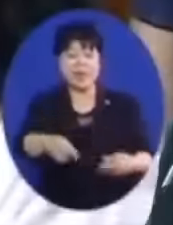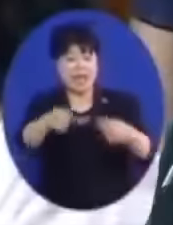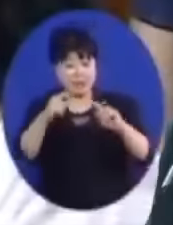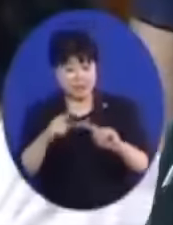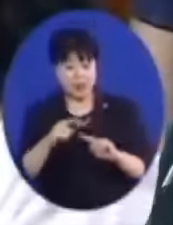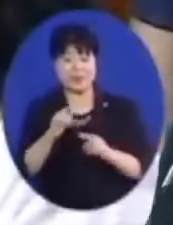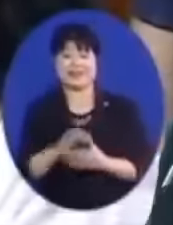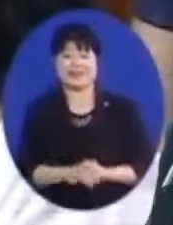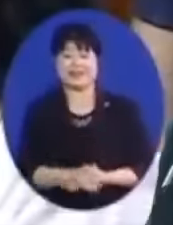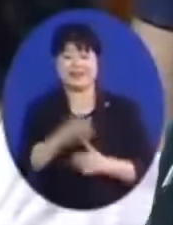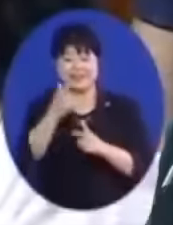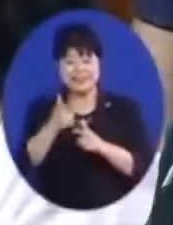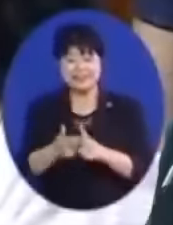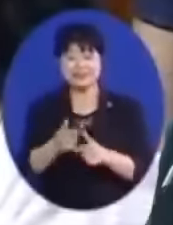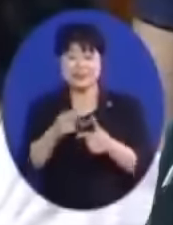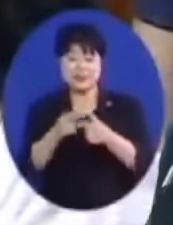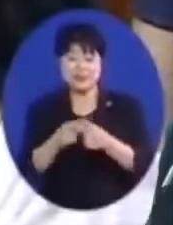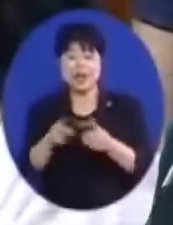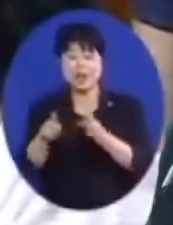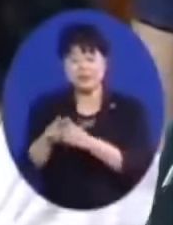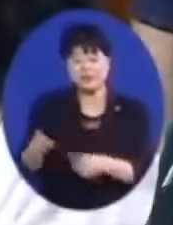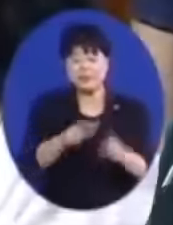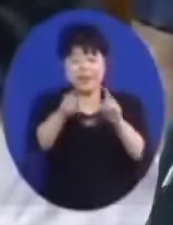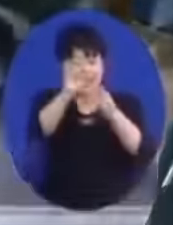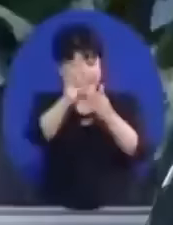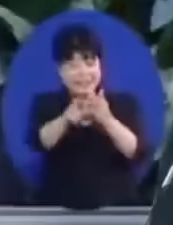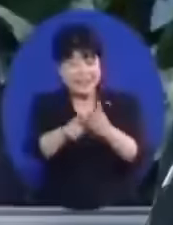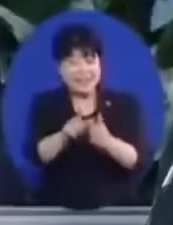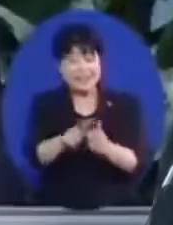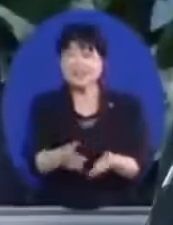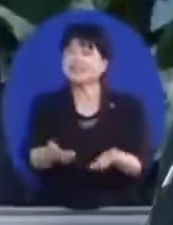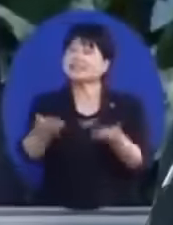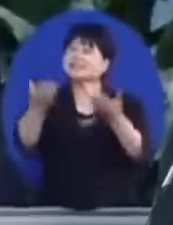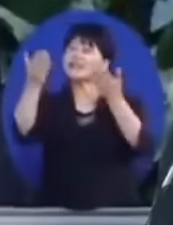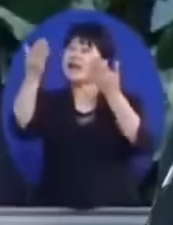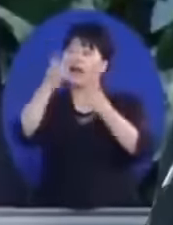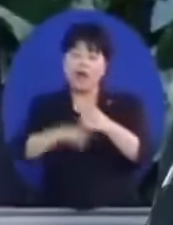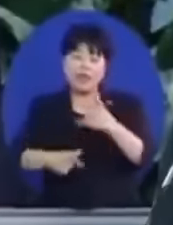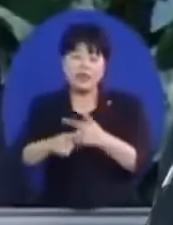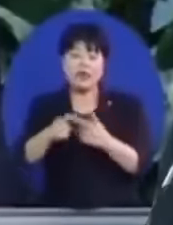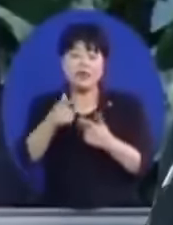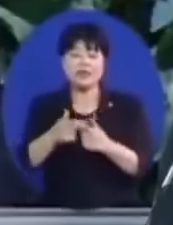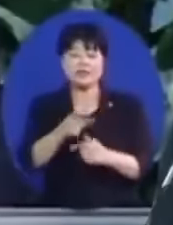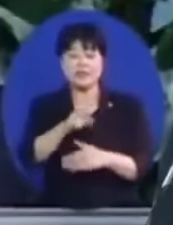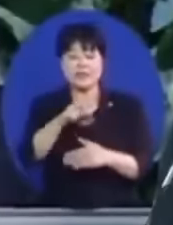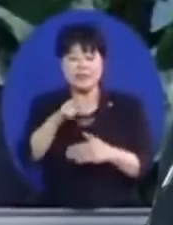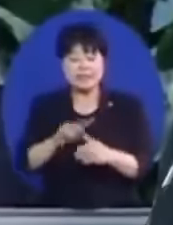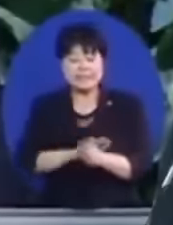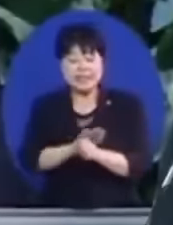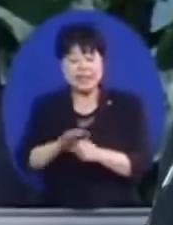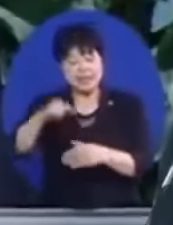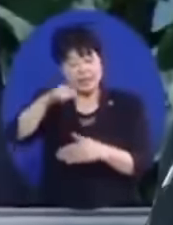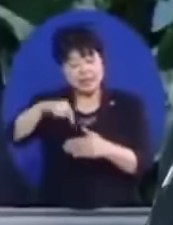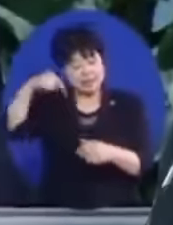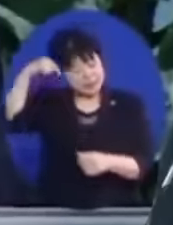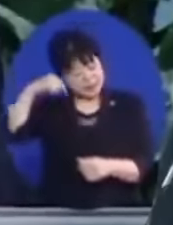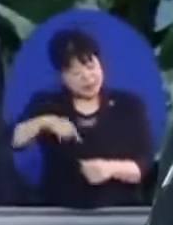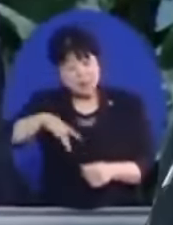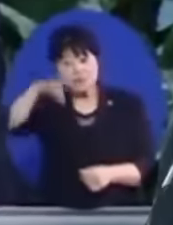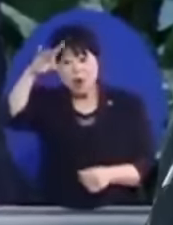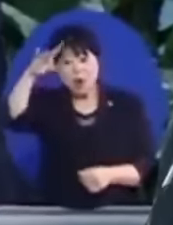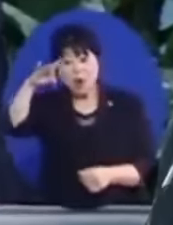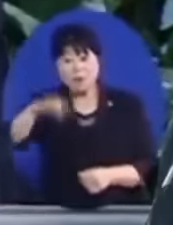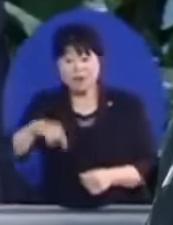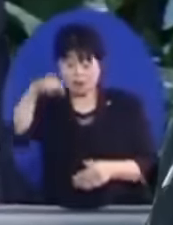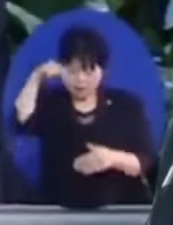들어오는 것입니다. 예수님과 신앙생활을 하면 세월이 흘러갈수록 그리스도의 사랑을 내 마음속에 깊이 느낍니다. 처음에는